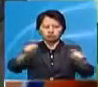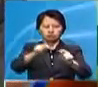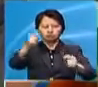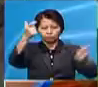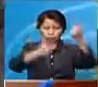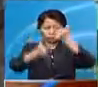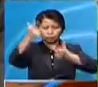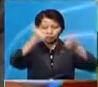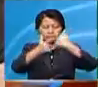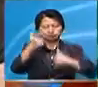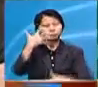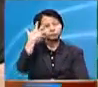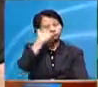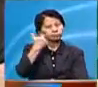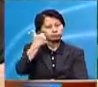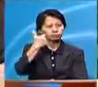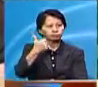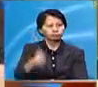pelancongan